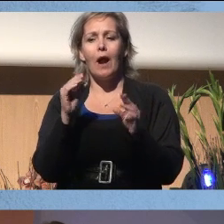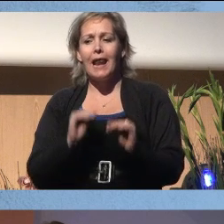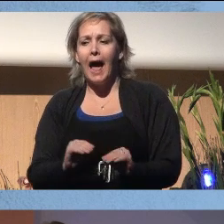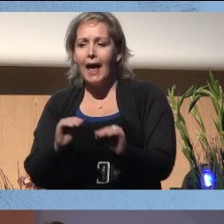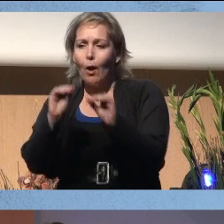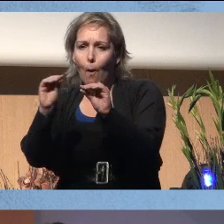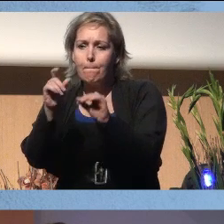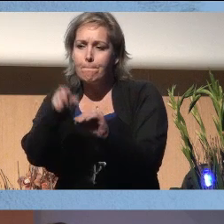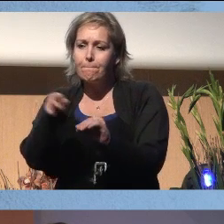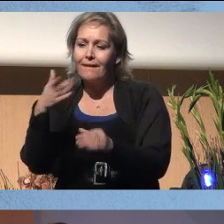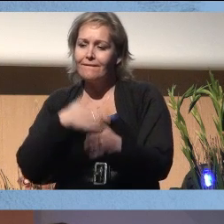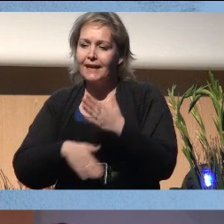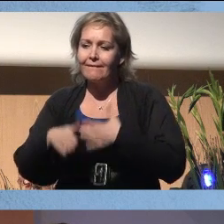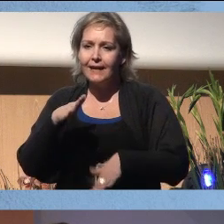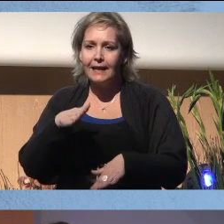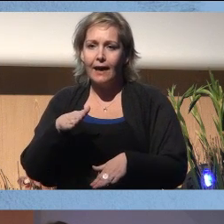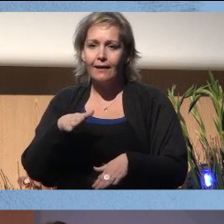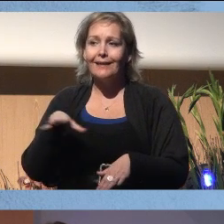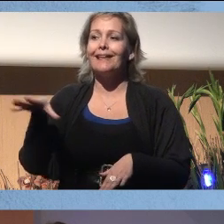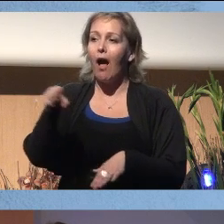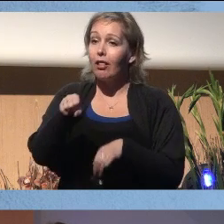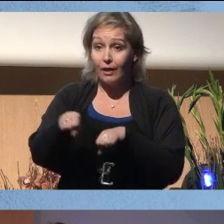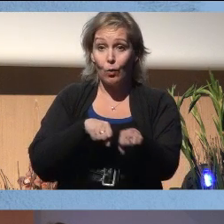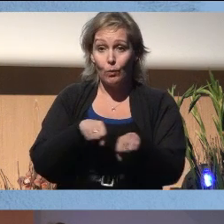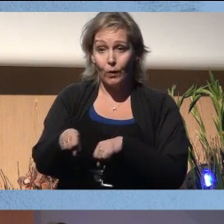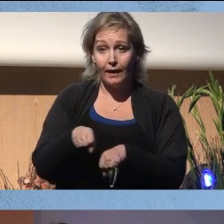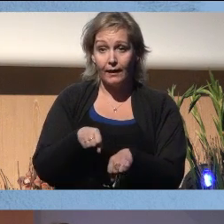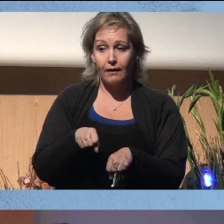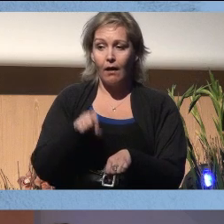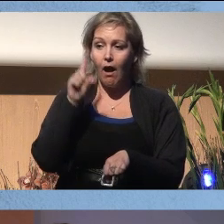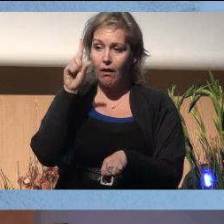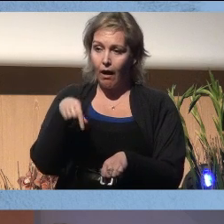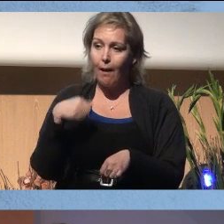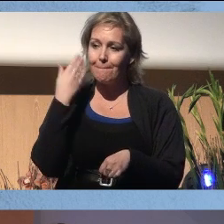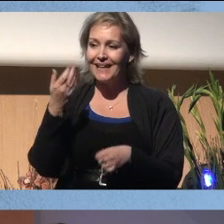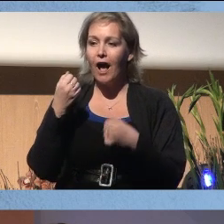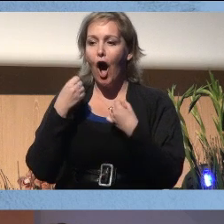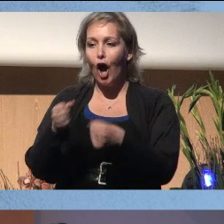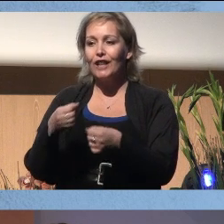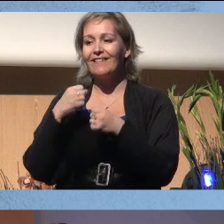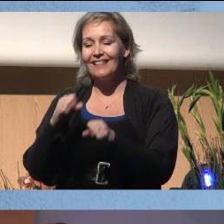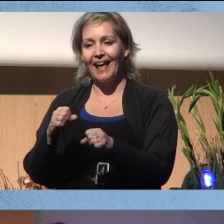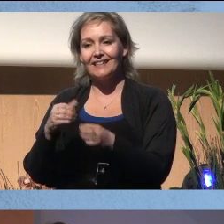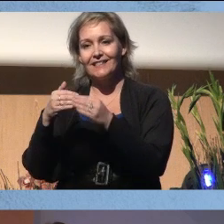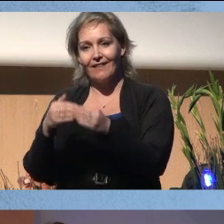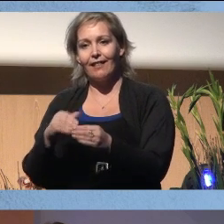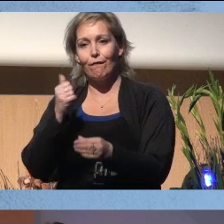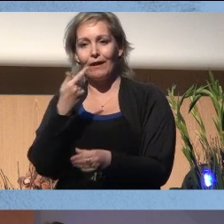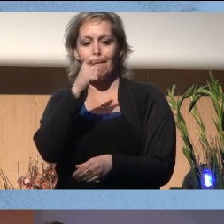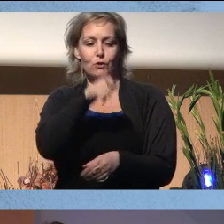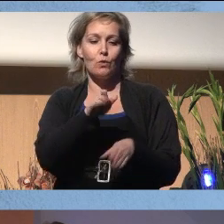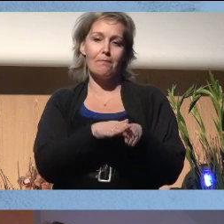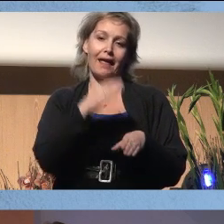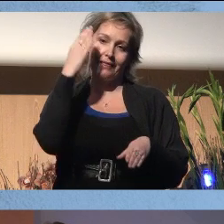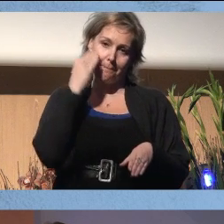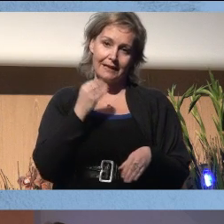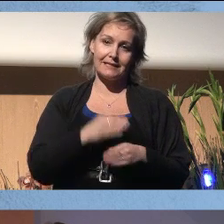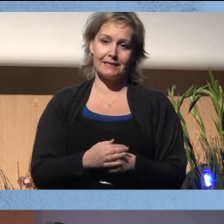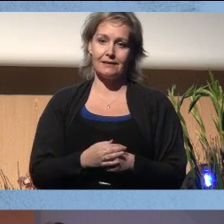opp frivillige I alle kommuner til å bli aktivitetsvenn for en person med demens.